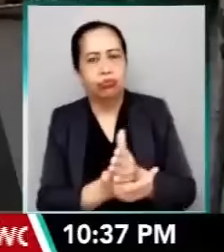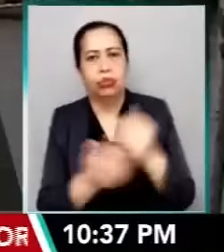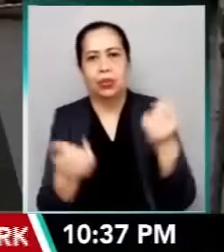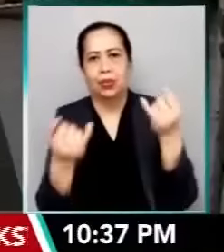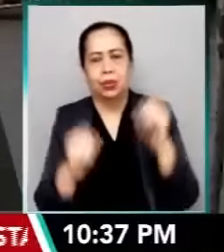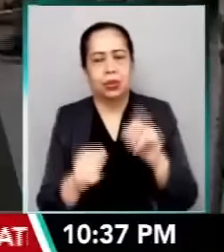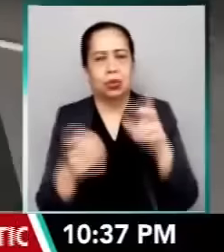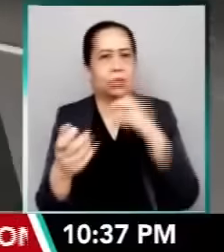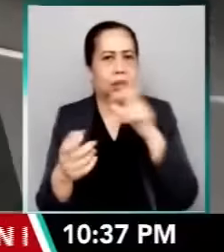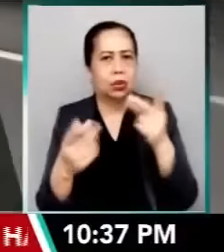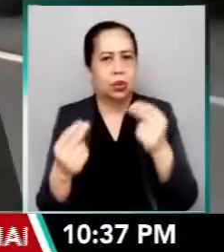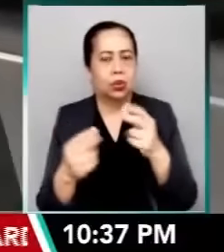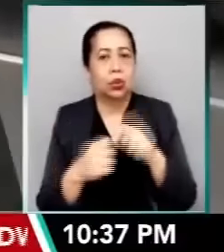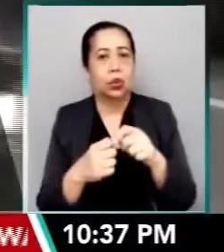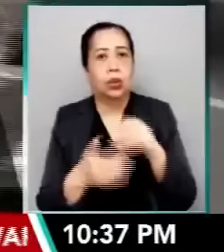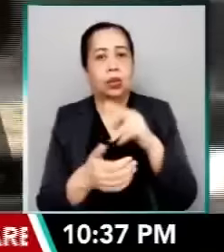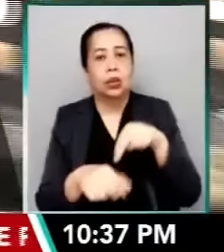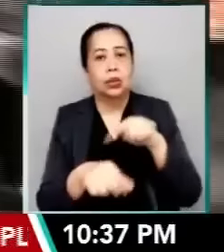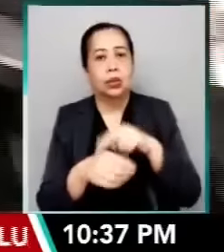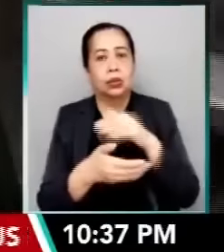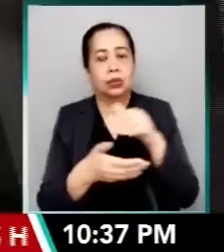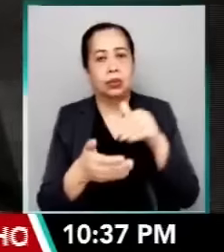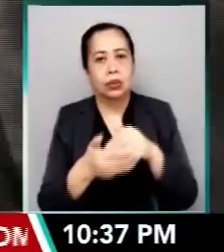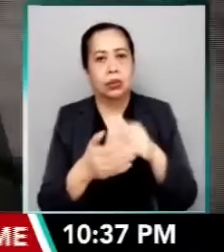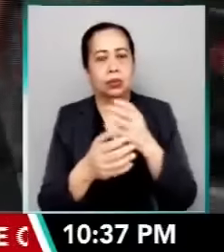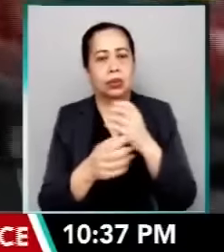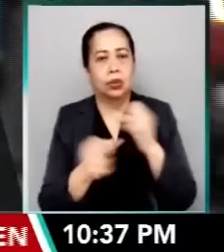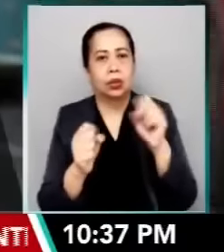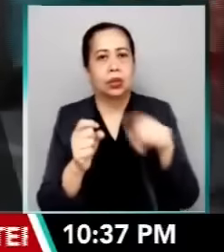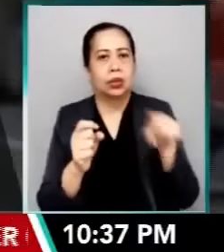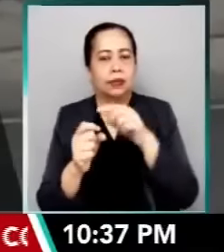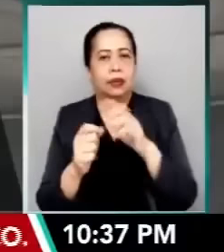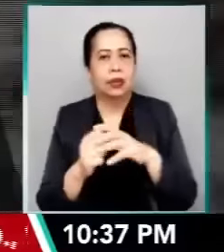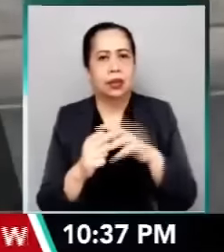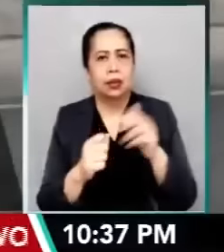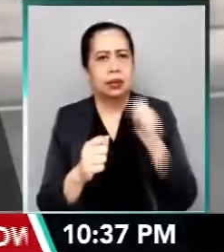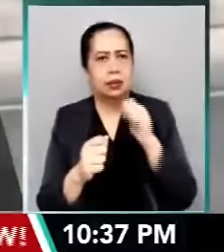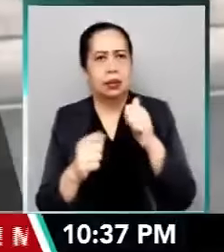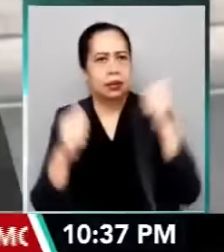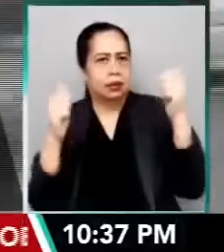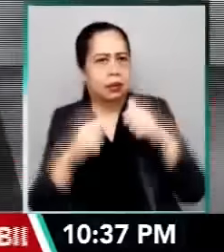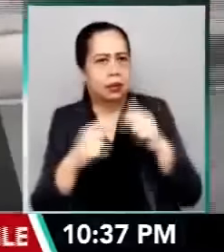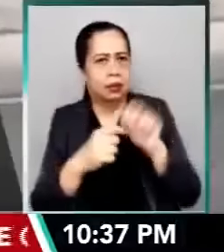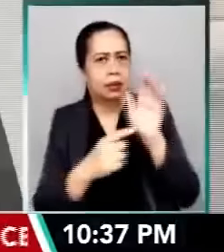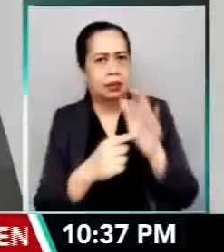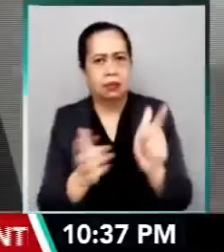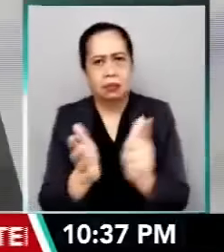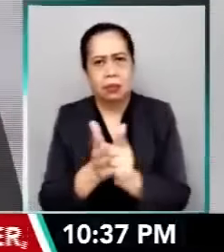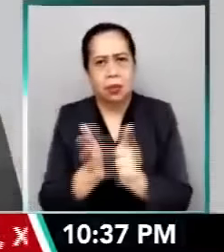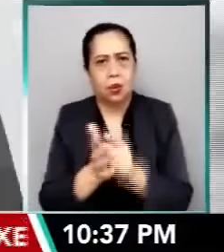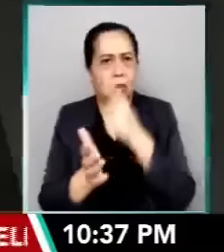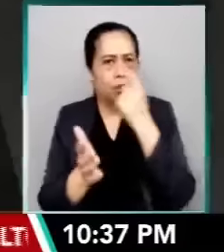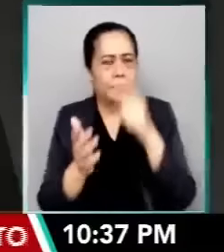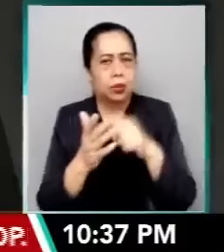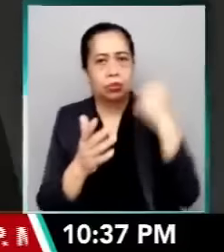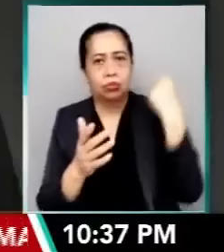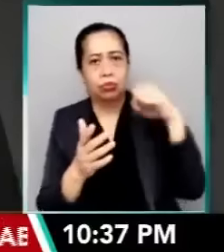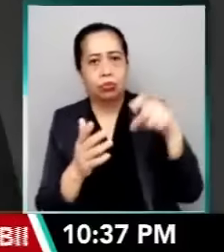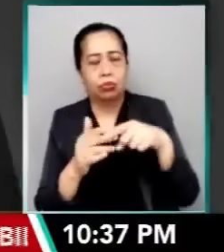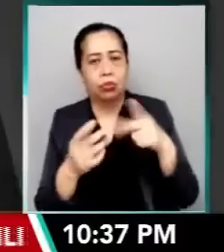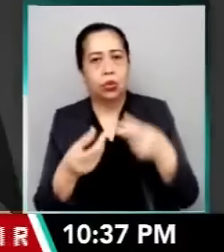Ang National Center for Commuter Safety and Protection naman, tutol sa tigil pasada na illegal daw dahil paglabag ito sa iginawad